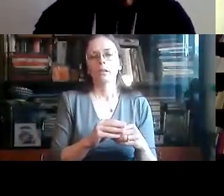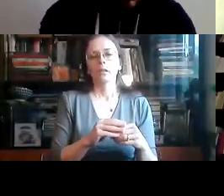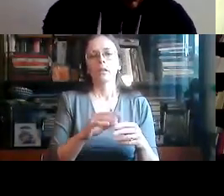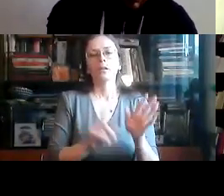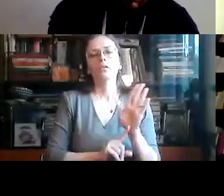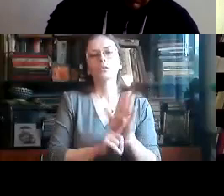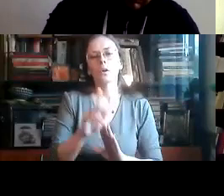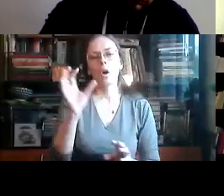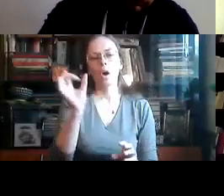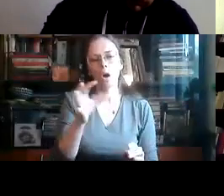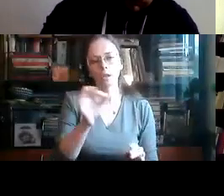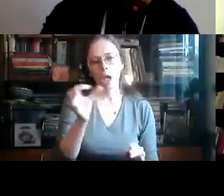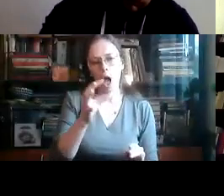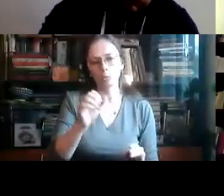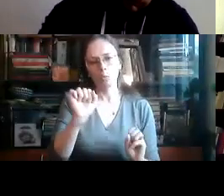что